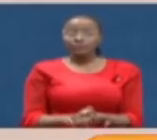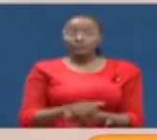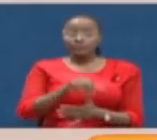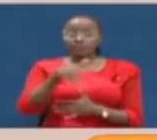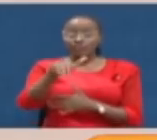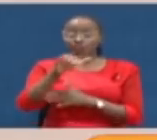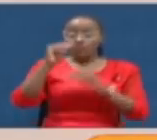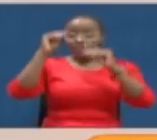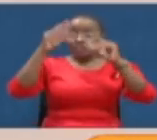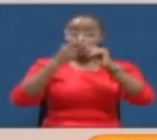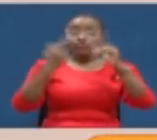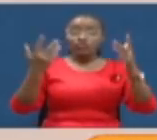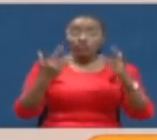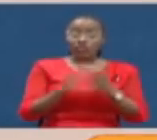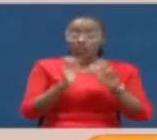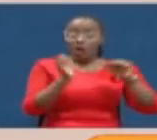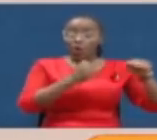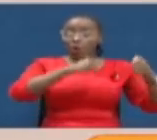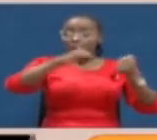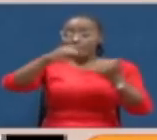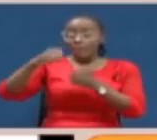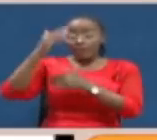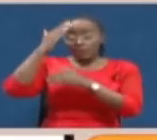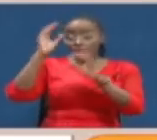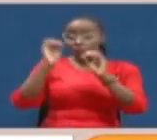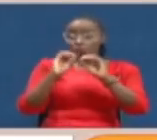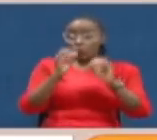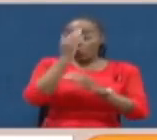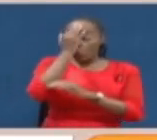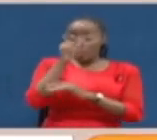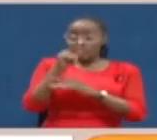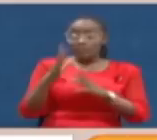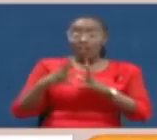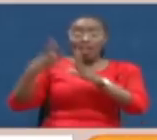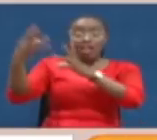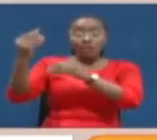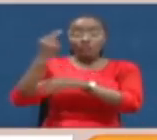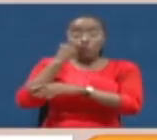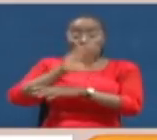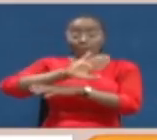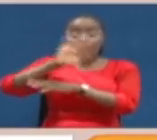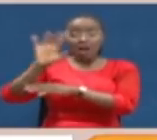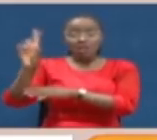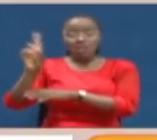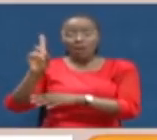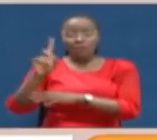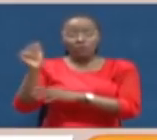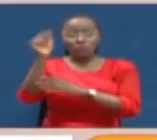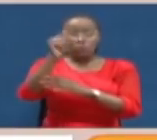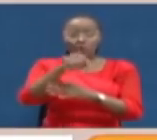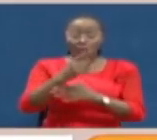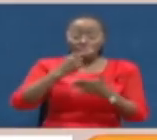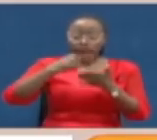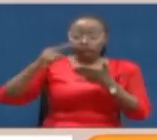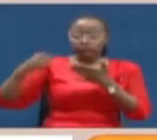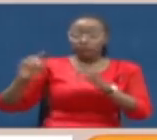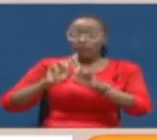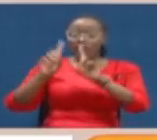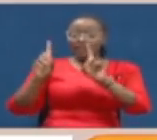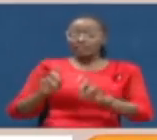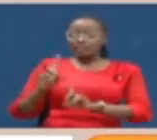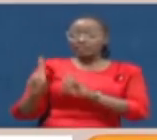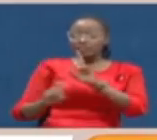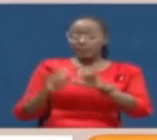Kwingineko, mwalimu mmoja kutoka kaunti ya Homa Bay hajulikani alipo baada ya kuondoka nyumbani kuja Nairobi kwa zoezi la kusahihisha mtihani